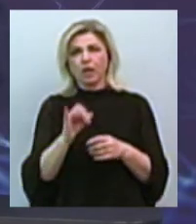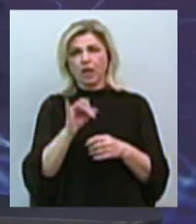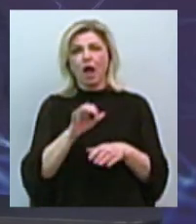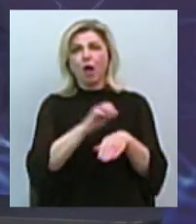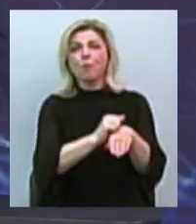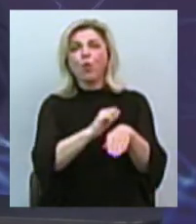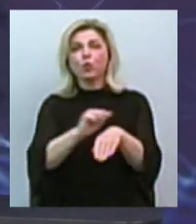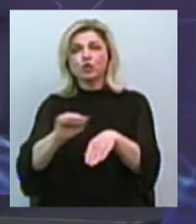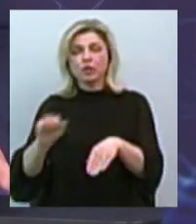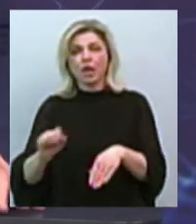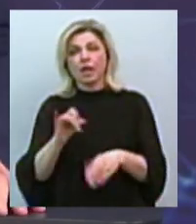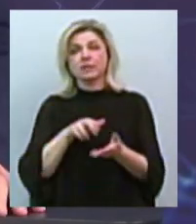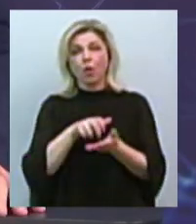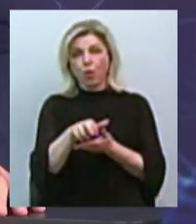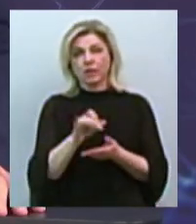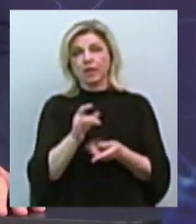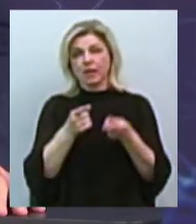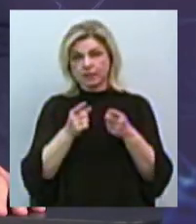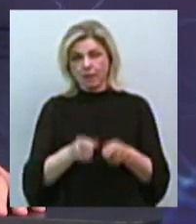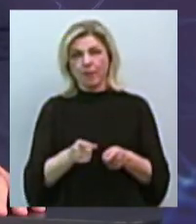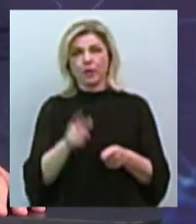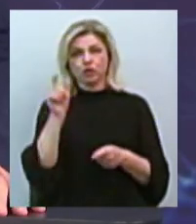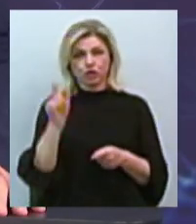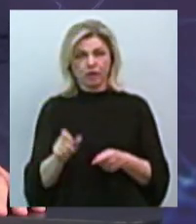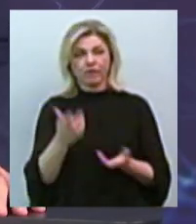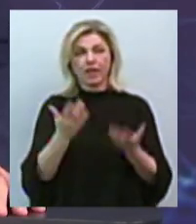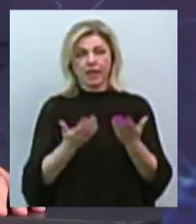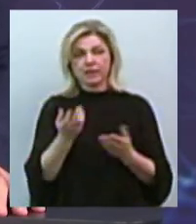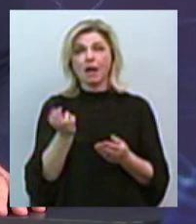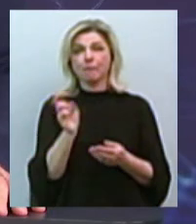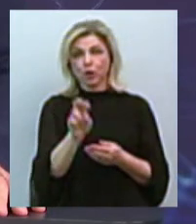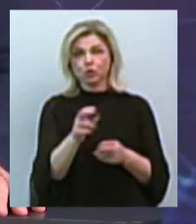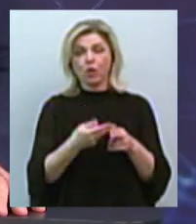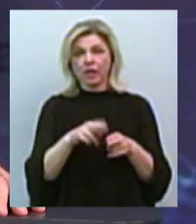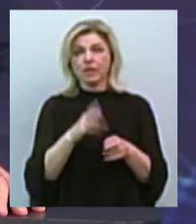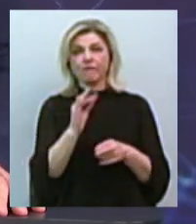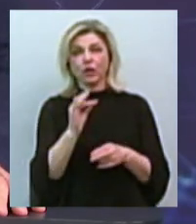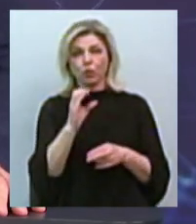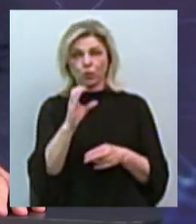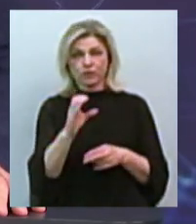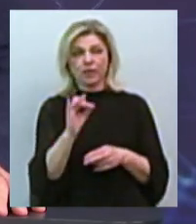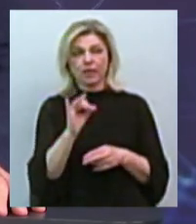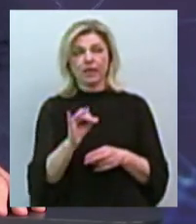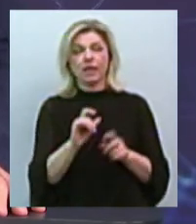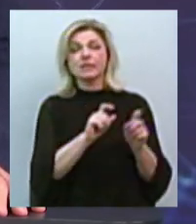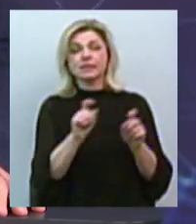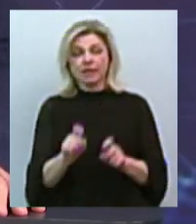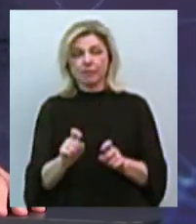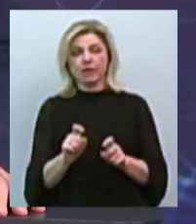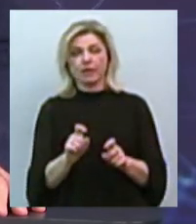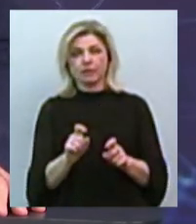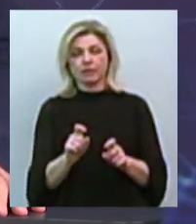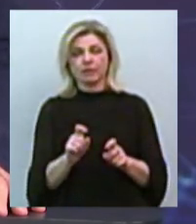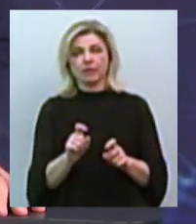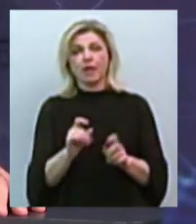поручни, они заходят туда. На самом-то деле, действительно, человек, если пришел с этим вирусом и сел от 9 или 10,